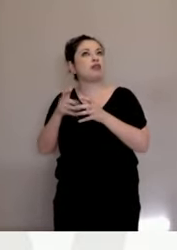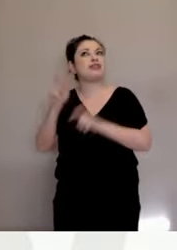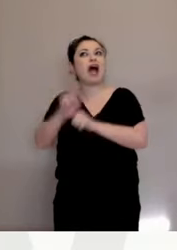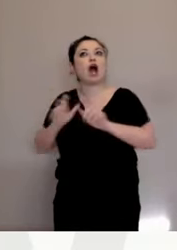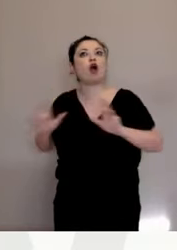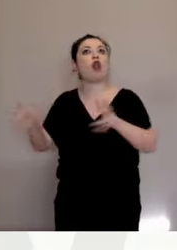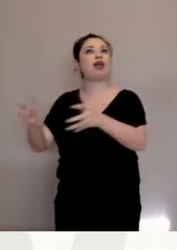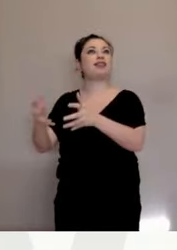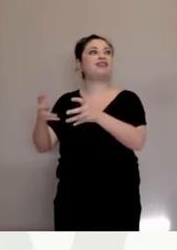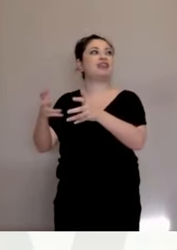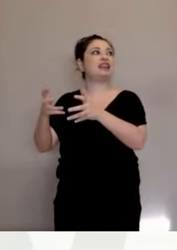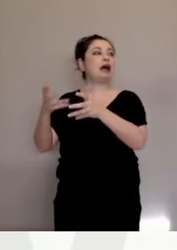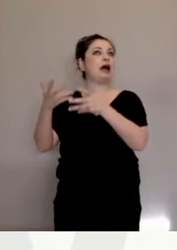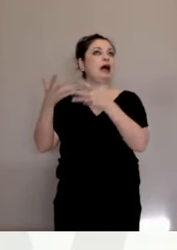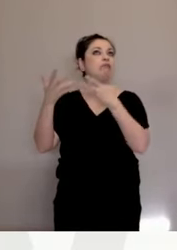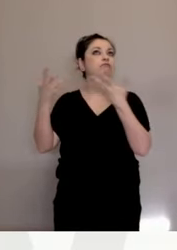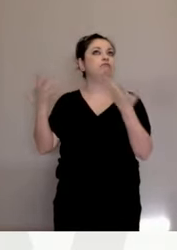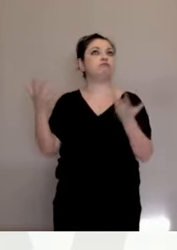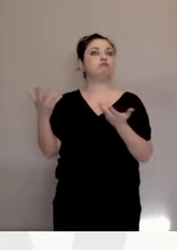collettività,